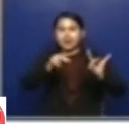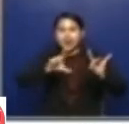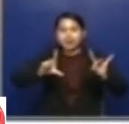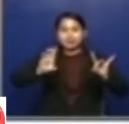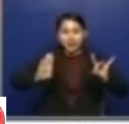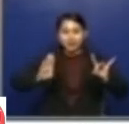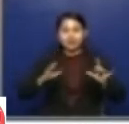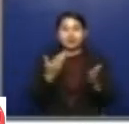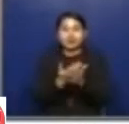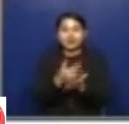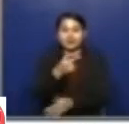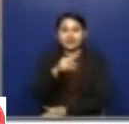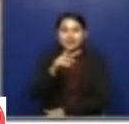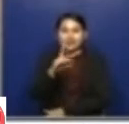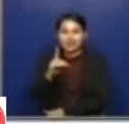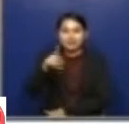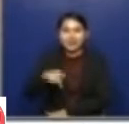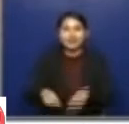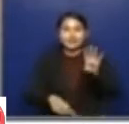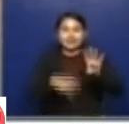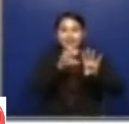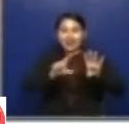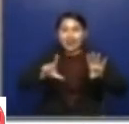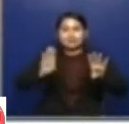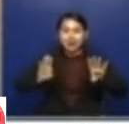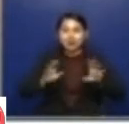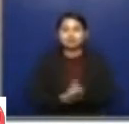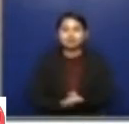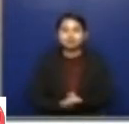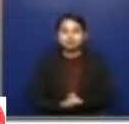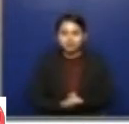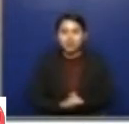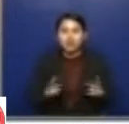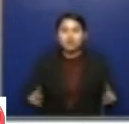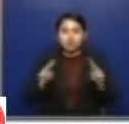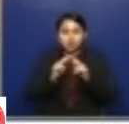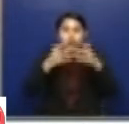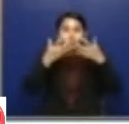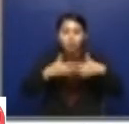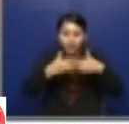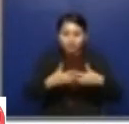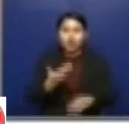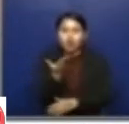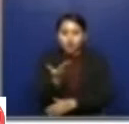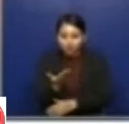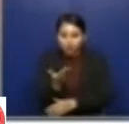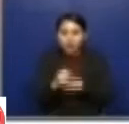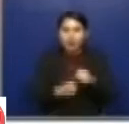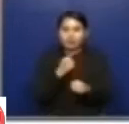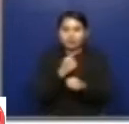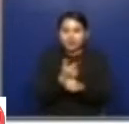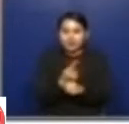เป็นมูลค่า GDP 400,000 ล้านบาทล่าสุดกระทรวงอุตสาหกรรมได้เสนอครม.ต่ออายุประธานบาทเหมืองแร่ในพื้น